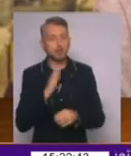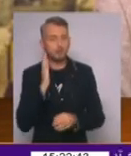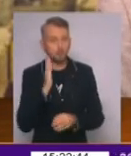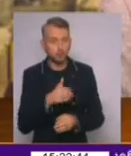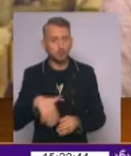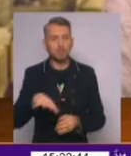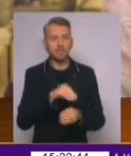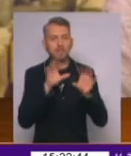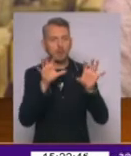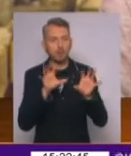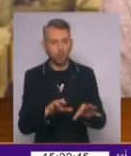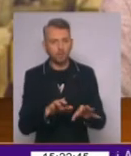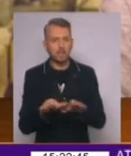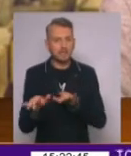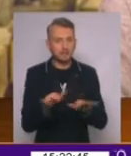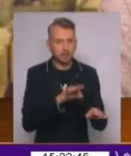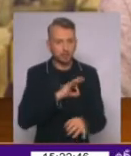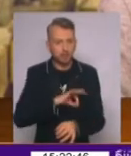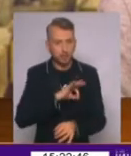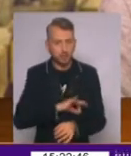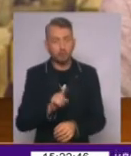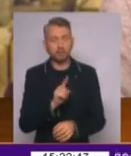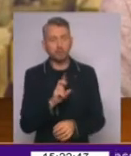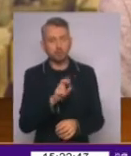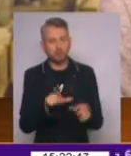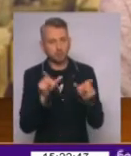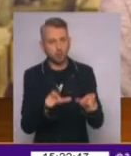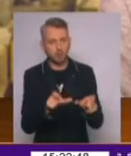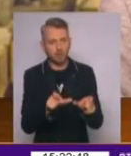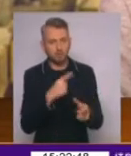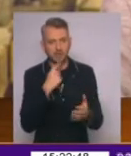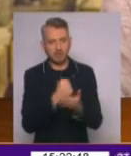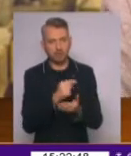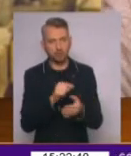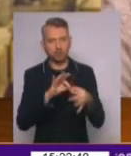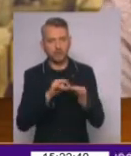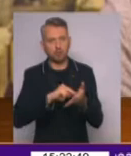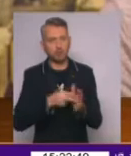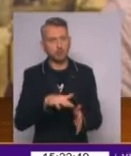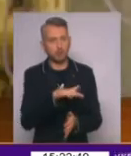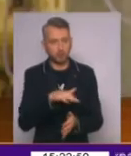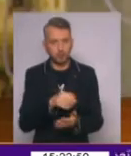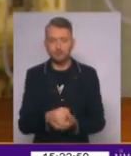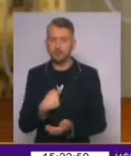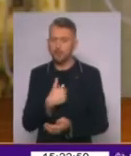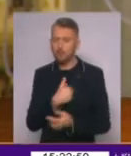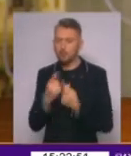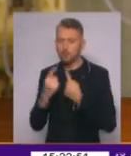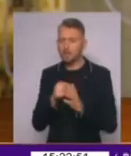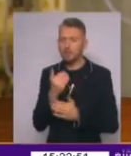всі законні заходи залучати для того, щоб заблокувати прийняття цього детального плану Наталі, території. Я хочу з вами поговорити от